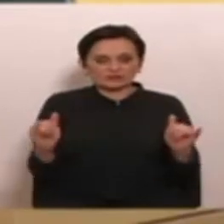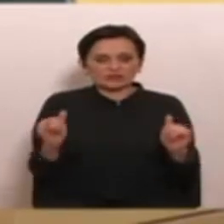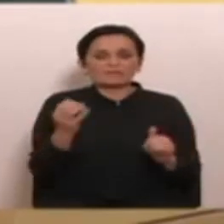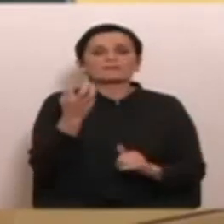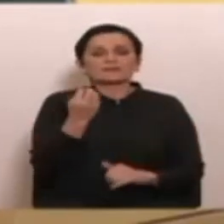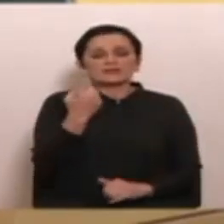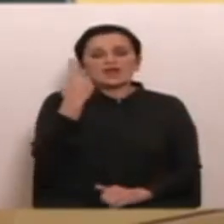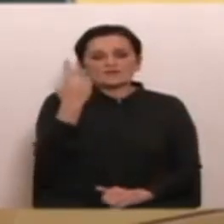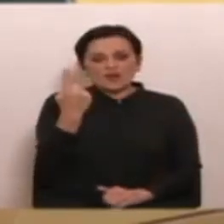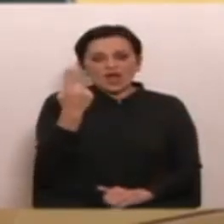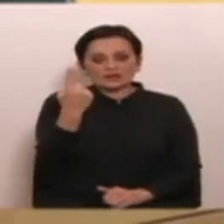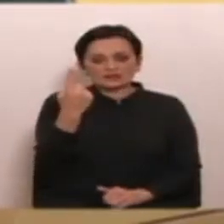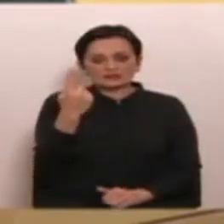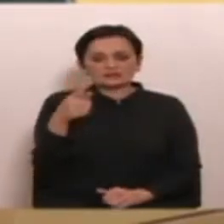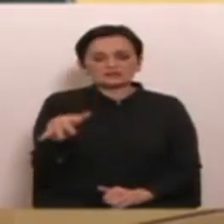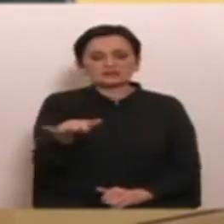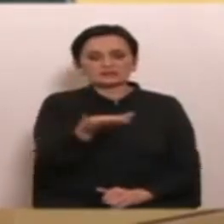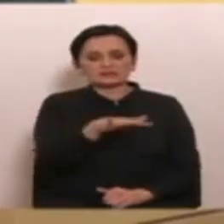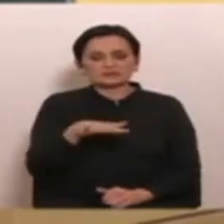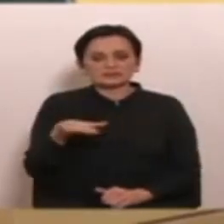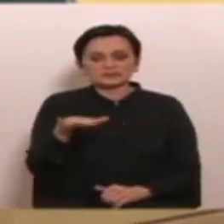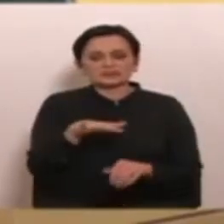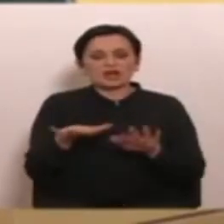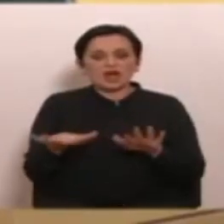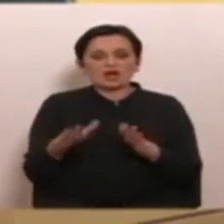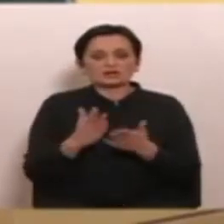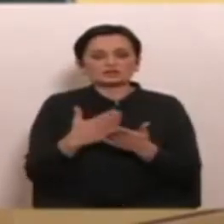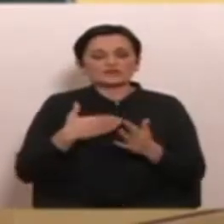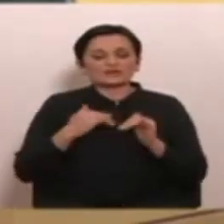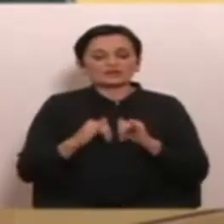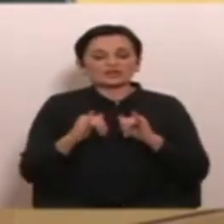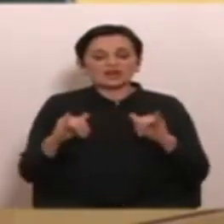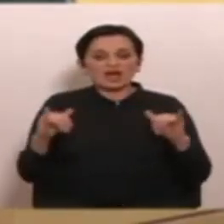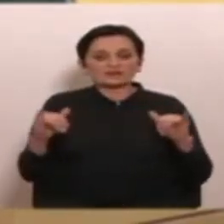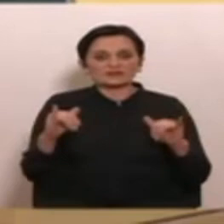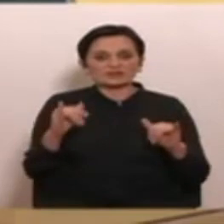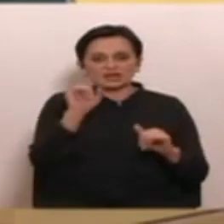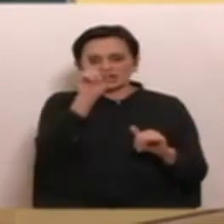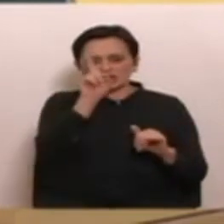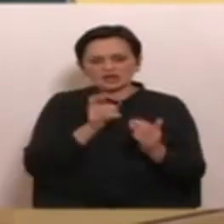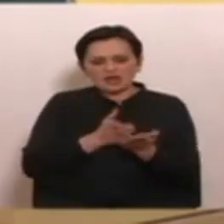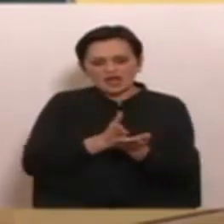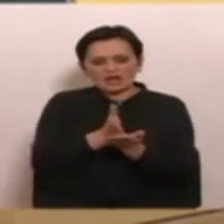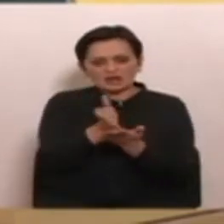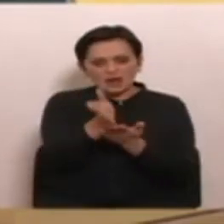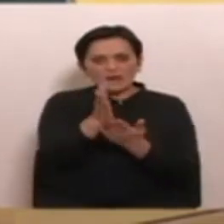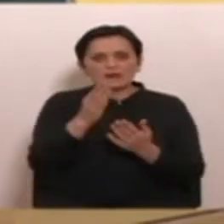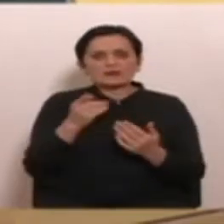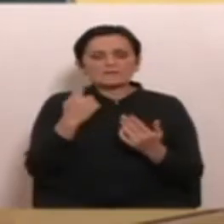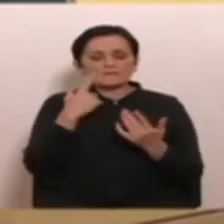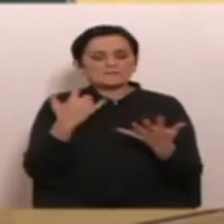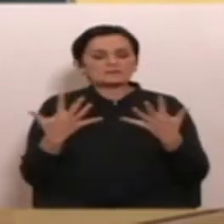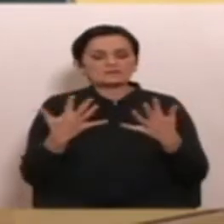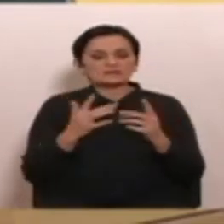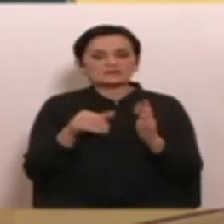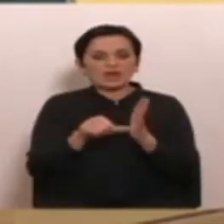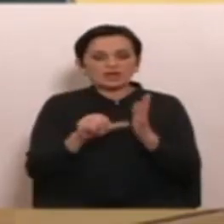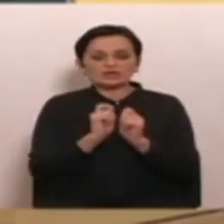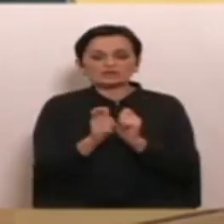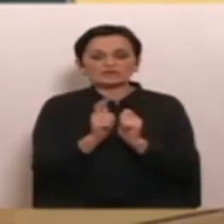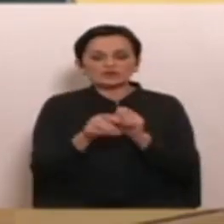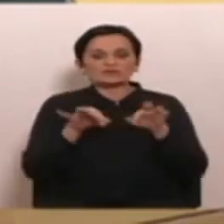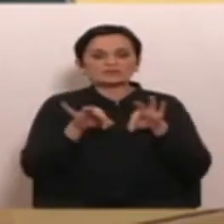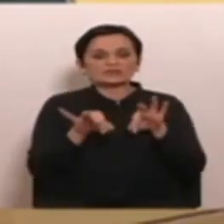ერთი დარგი, რომელიც არის ჩვენი განვითარების ხერხემალი და ძალიან მიმზიდველი ინვესტორებისთვის, ეს არის ტრანსპორტი.